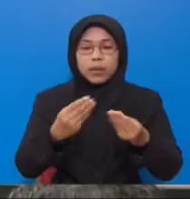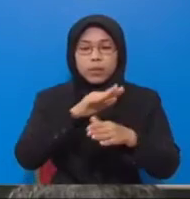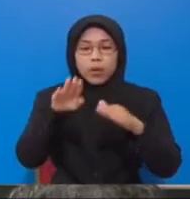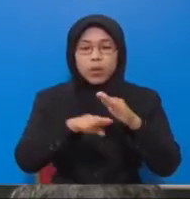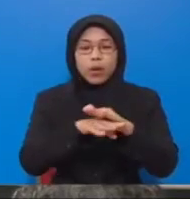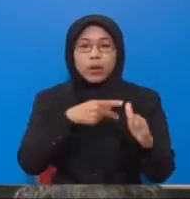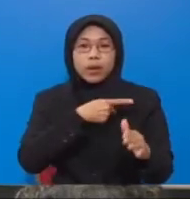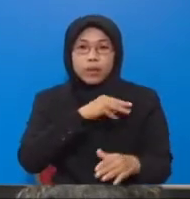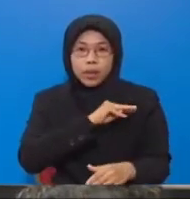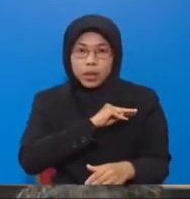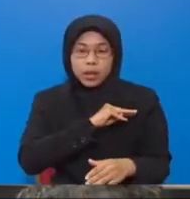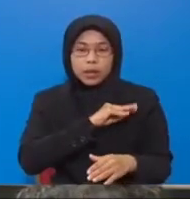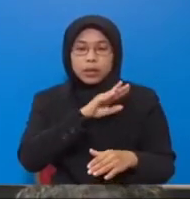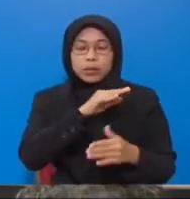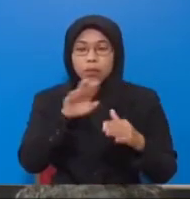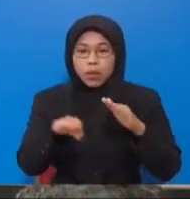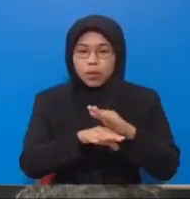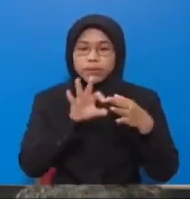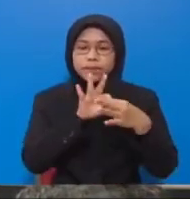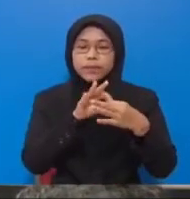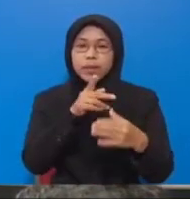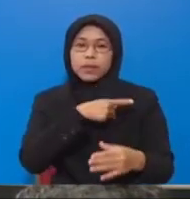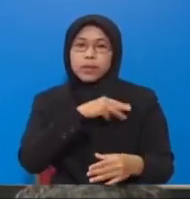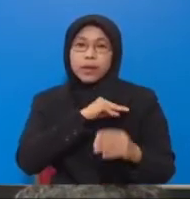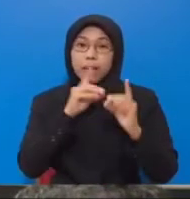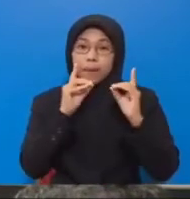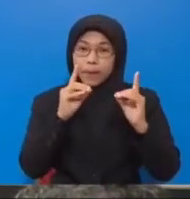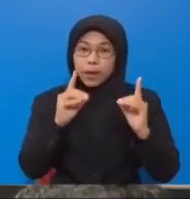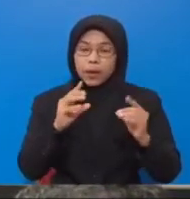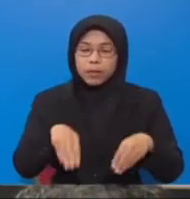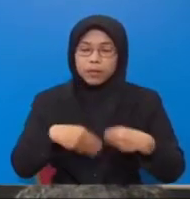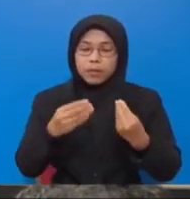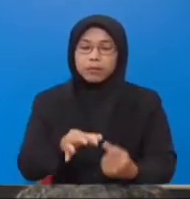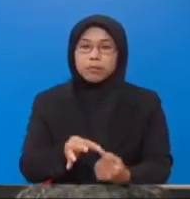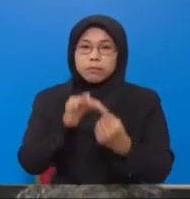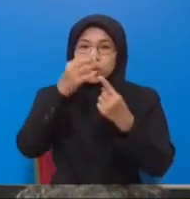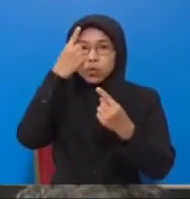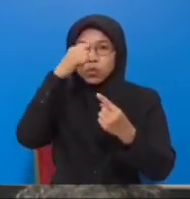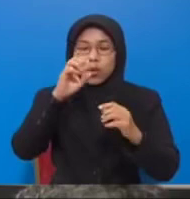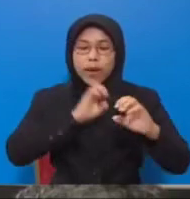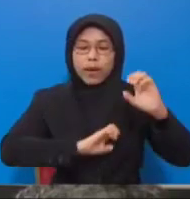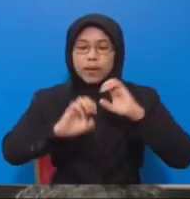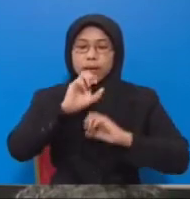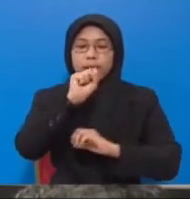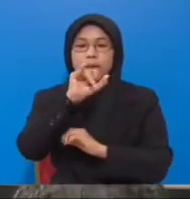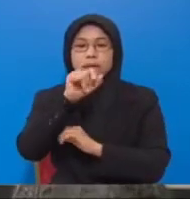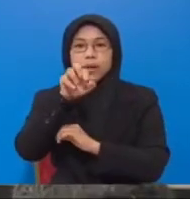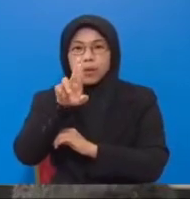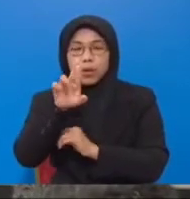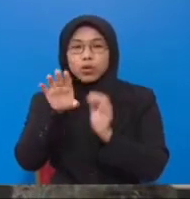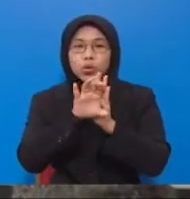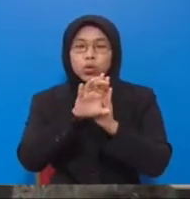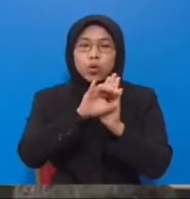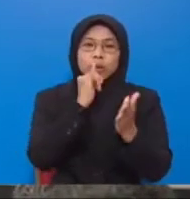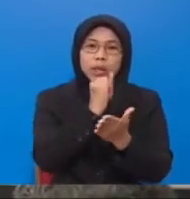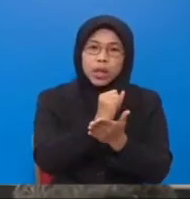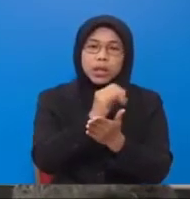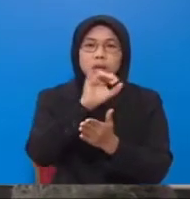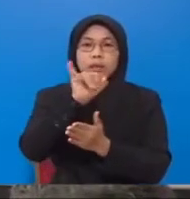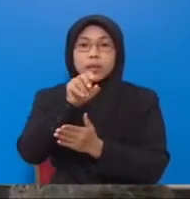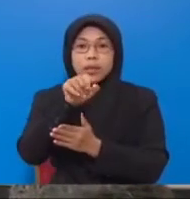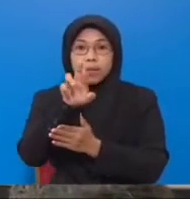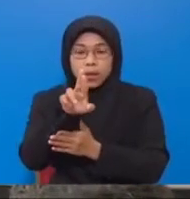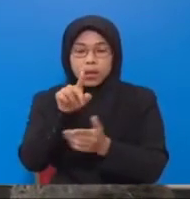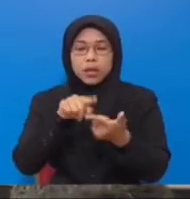Indonesia dengan sokongan kematian pendidikan Mesir memberiku Taman kepada etika cyber antaranya jenazah cyber-bullying